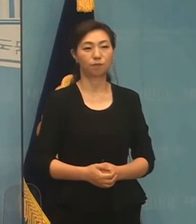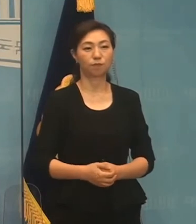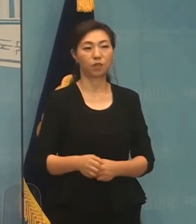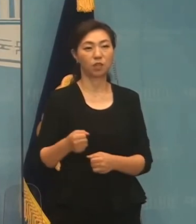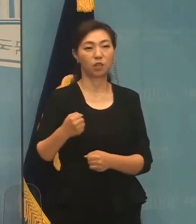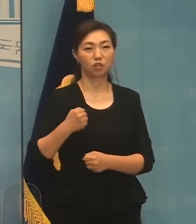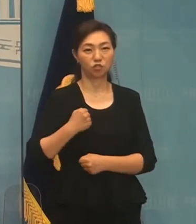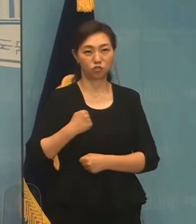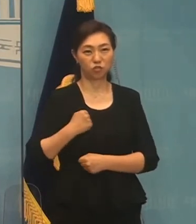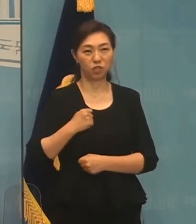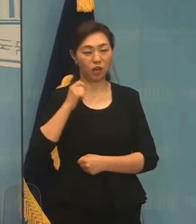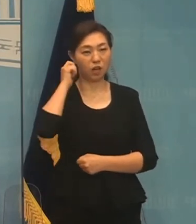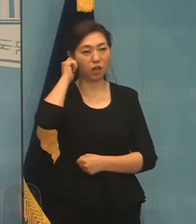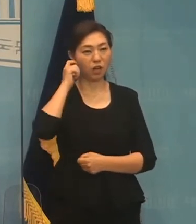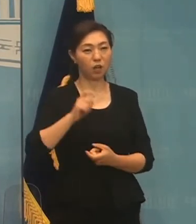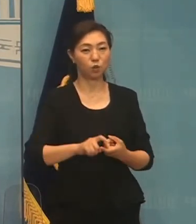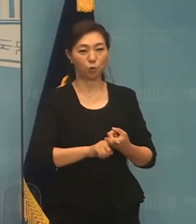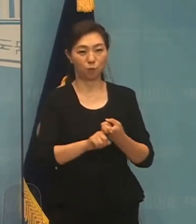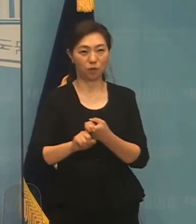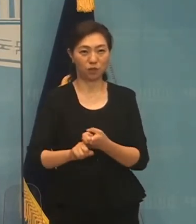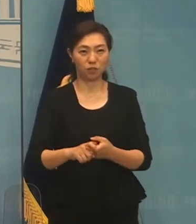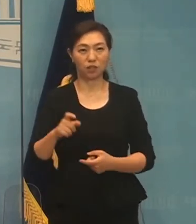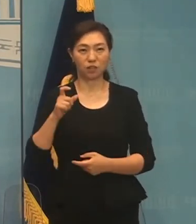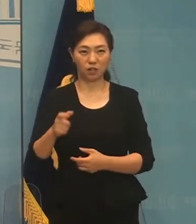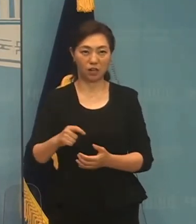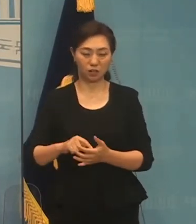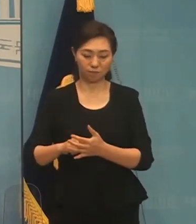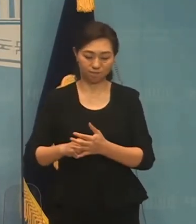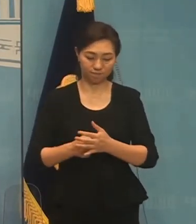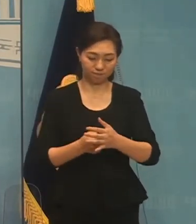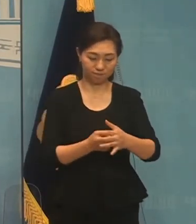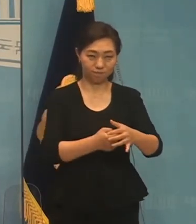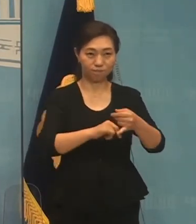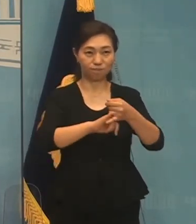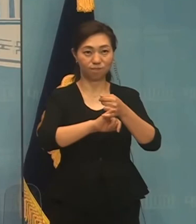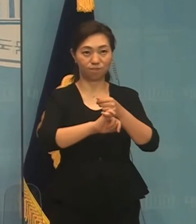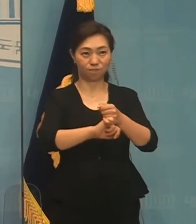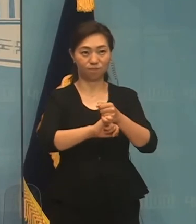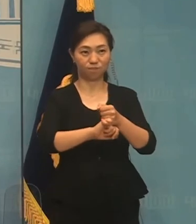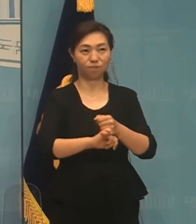군사 동맹을 강하게 추진하겠습니다.